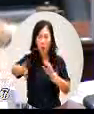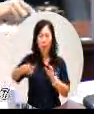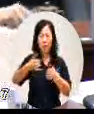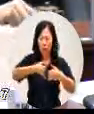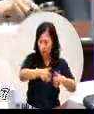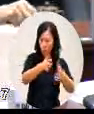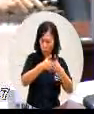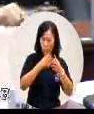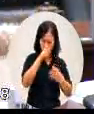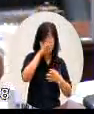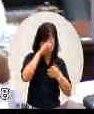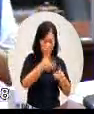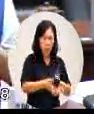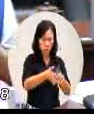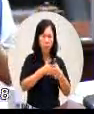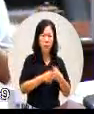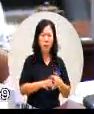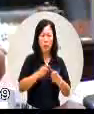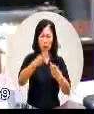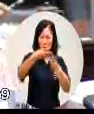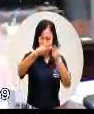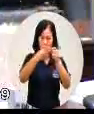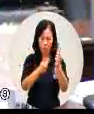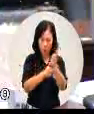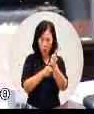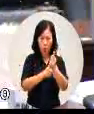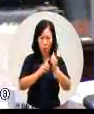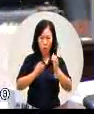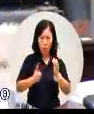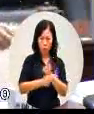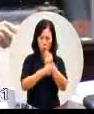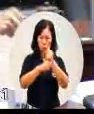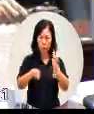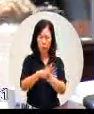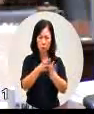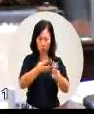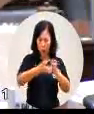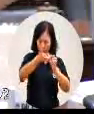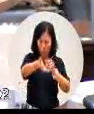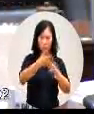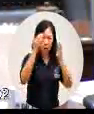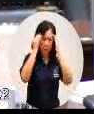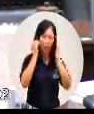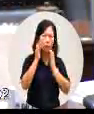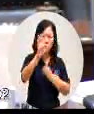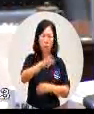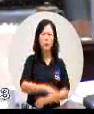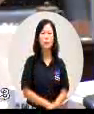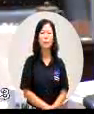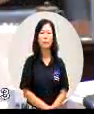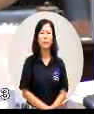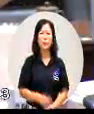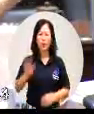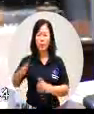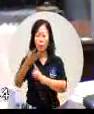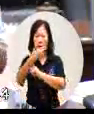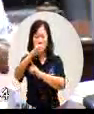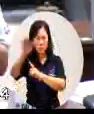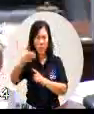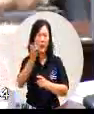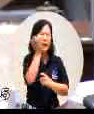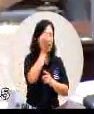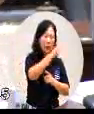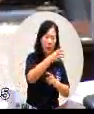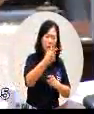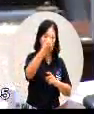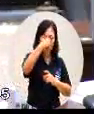下。这个第二副都市中心怪的家，这个很好的三山，从旗山、冈山到